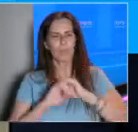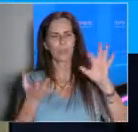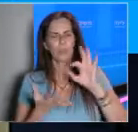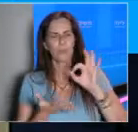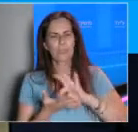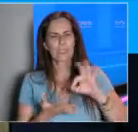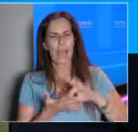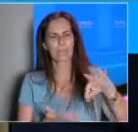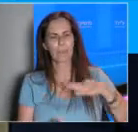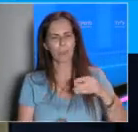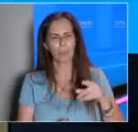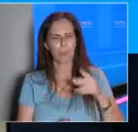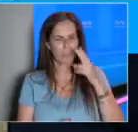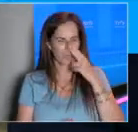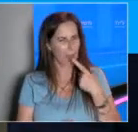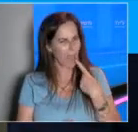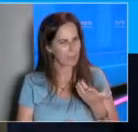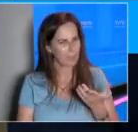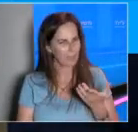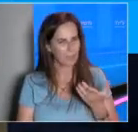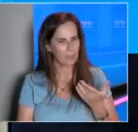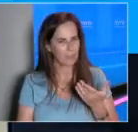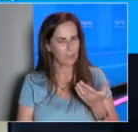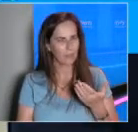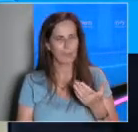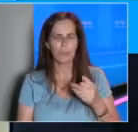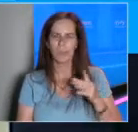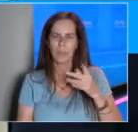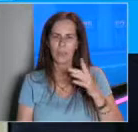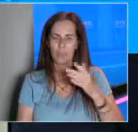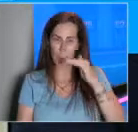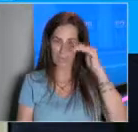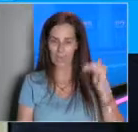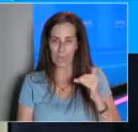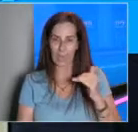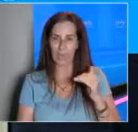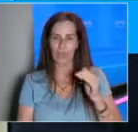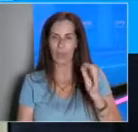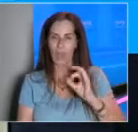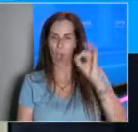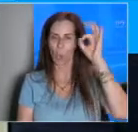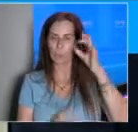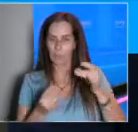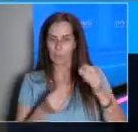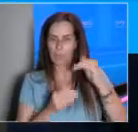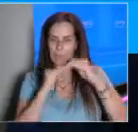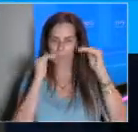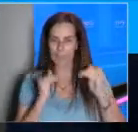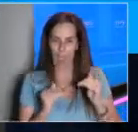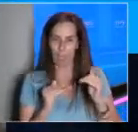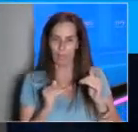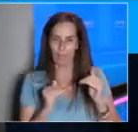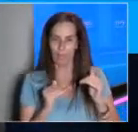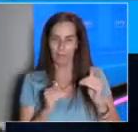מהדקות האחרונות, נדמה לי שמנסים לדבר על מקדם ההדבקה, אם הוא ירד מתחת ל-8%, הייתה ירידה